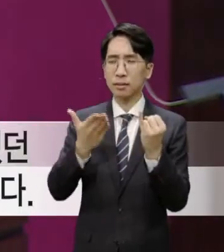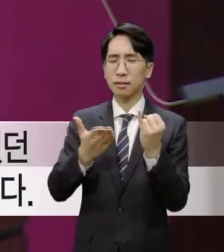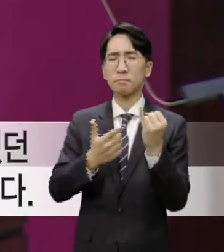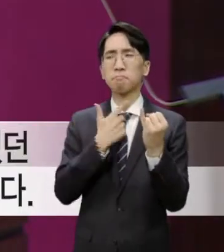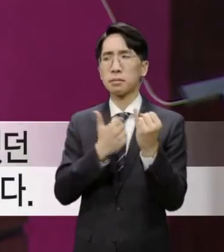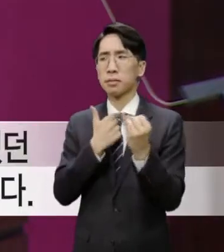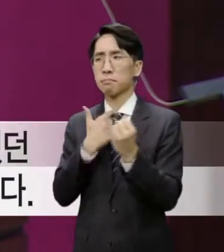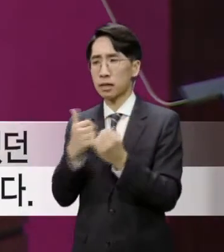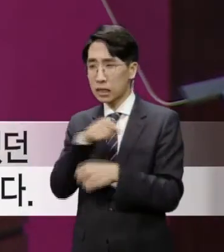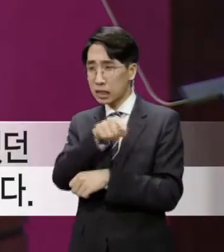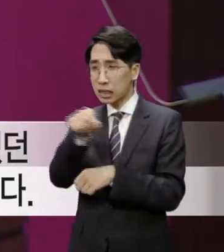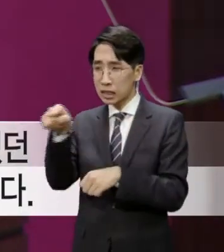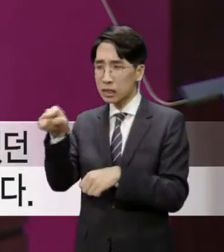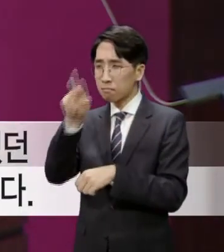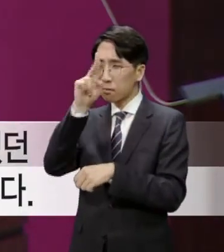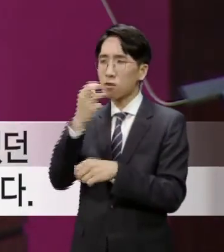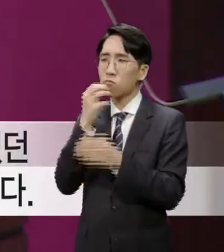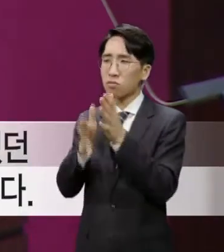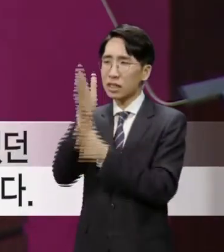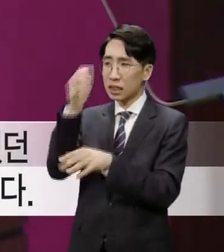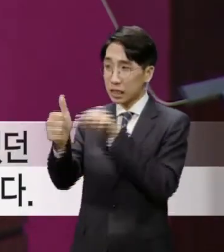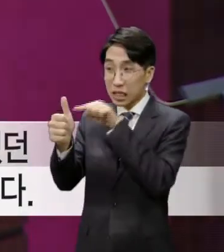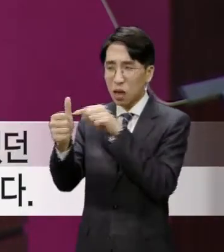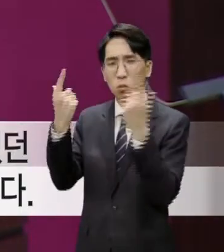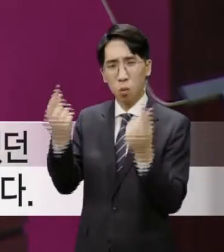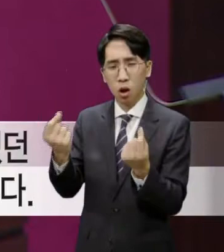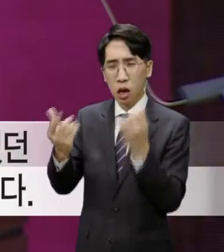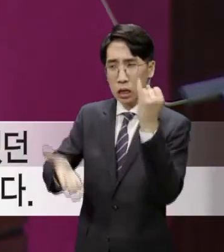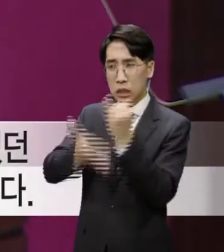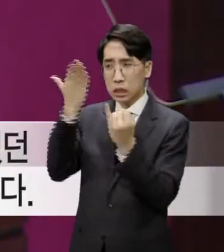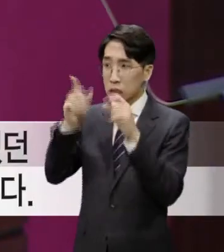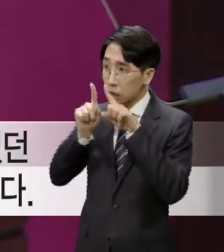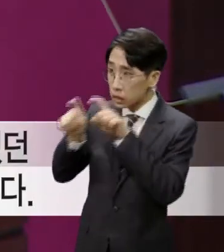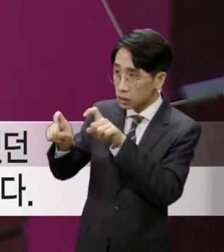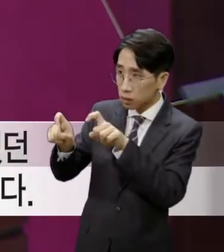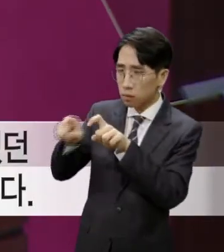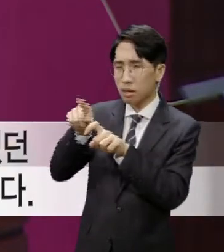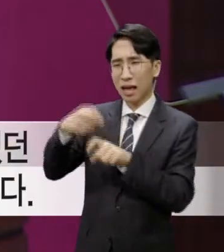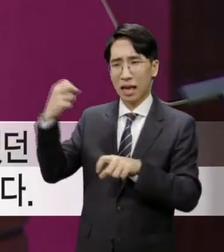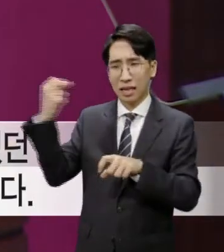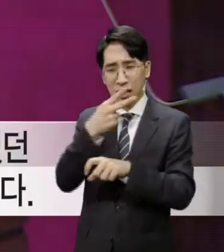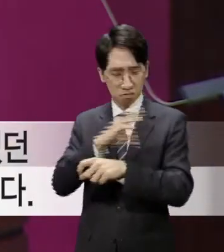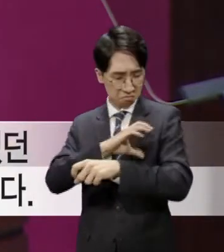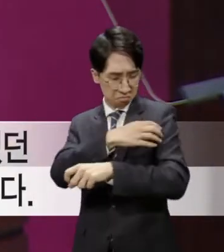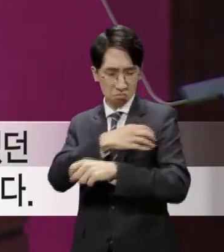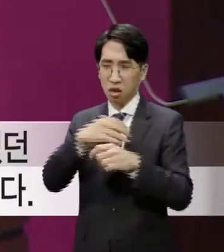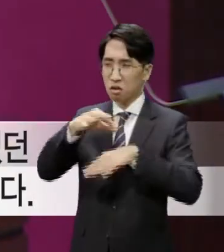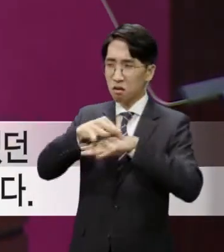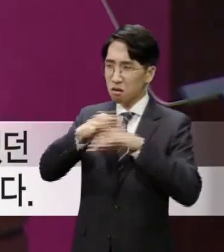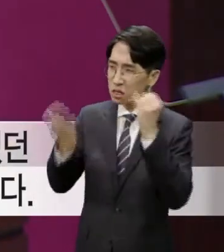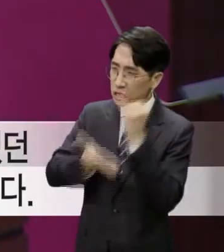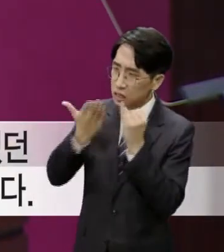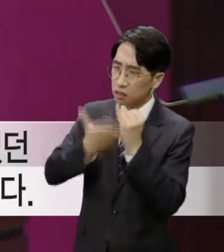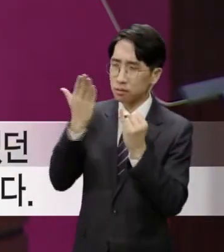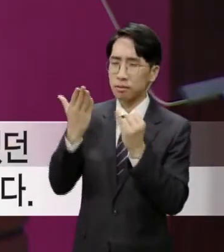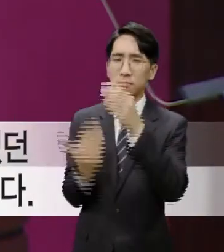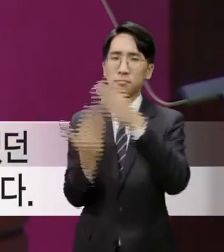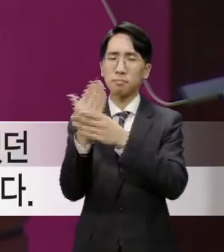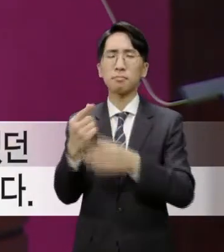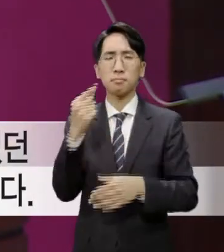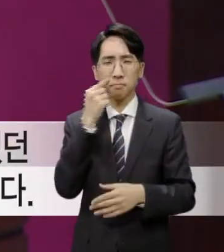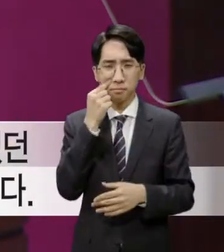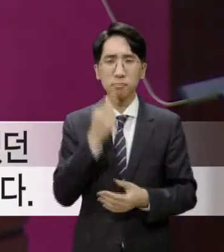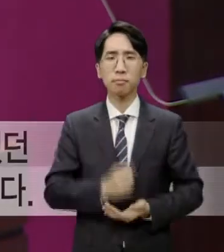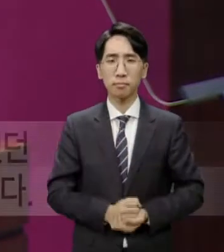전시 작가 이 끼어져 있던 이러한 거래에 필요한 성분 될 그런 기상 너무 하게 해서는 안 돼